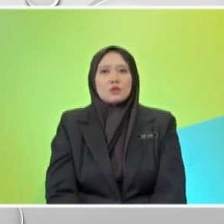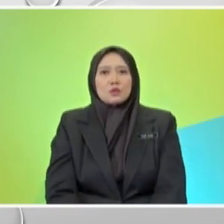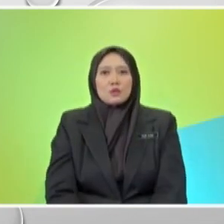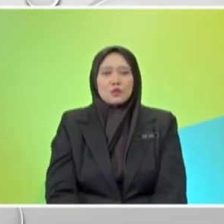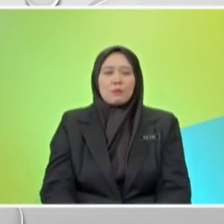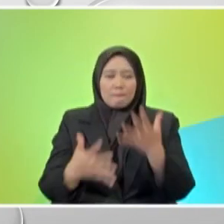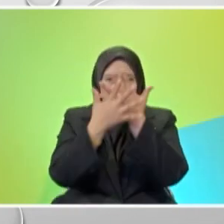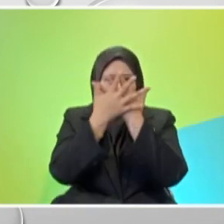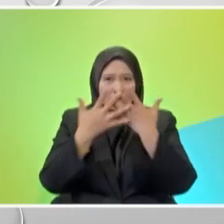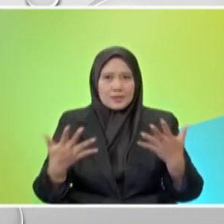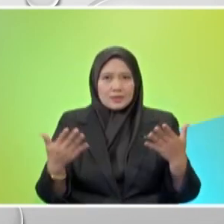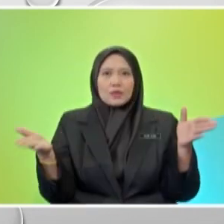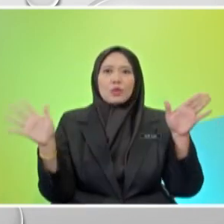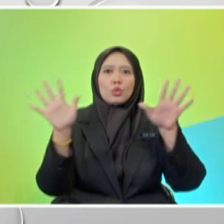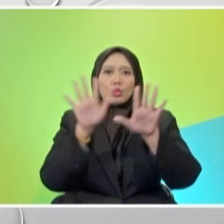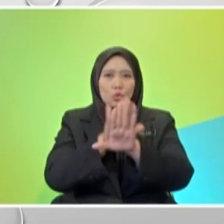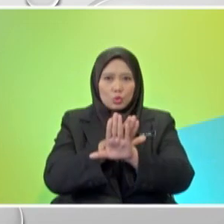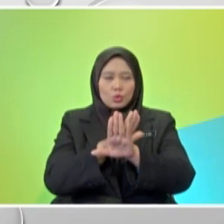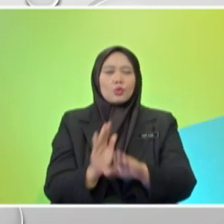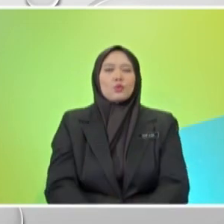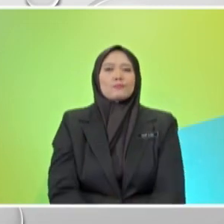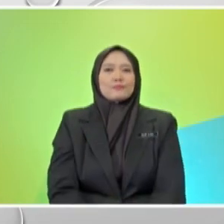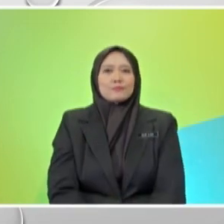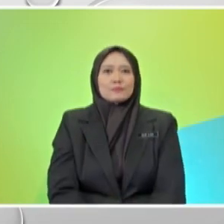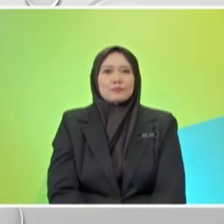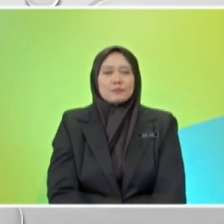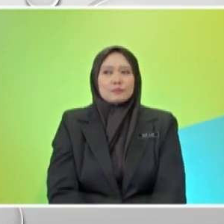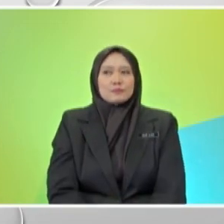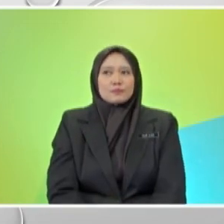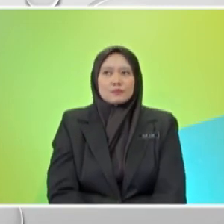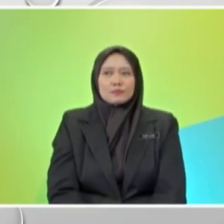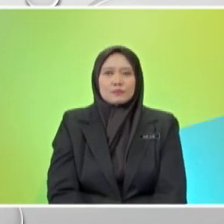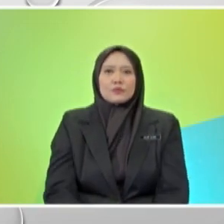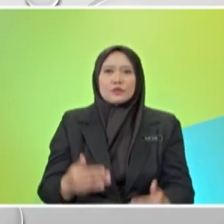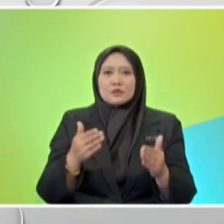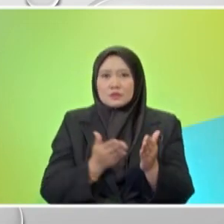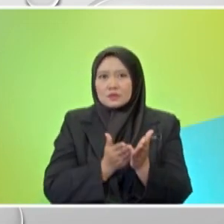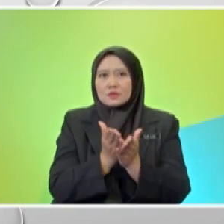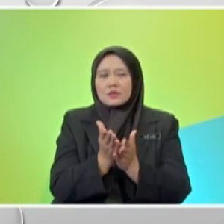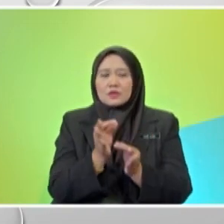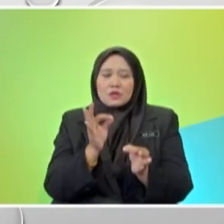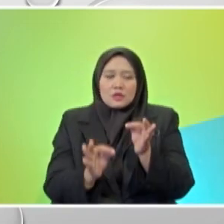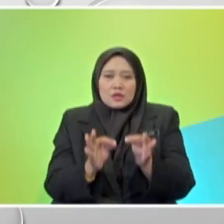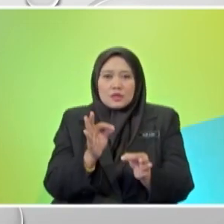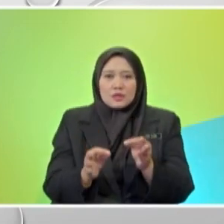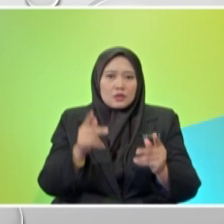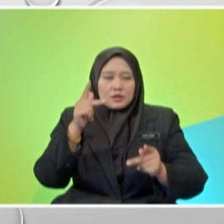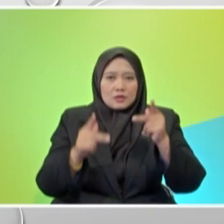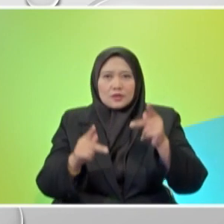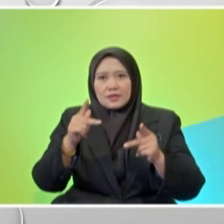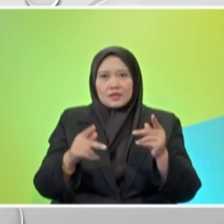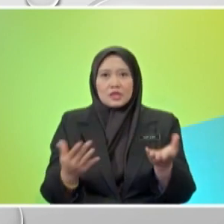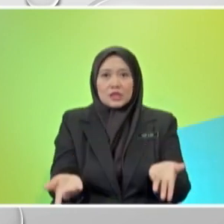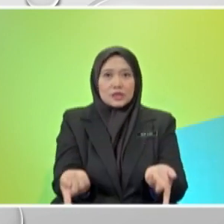Okey, condition dia tutup, keadaan asal dia. Kemudian sekiranya kereta datang, bila